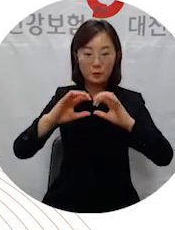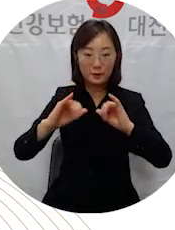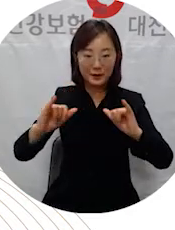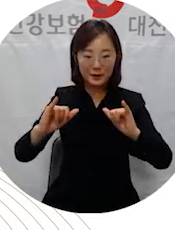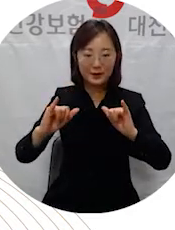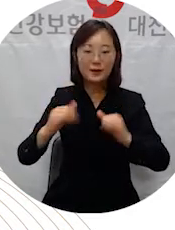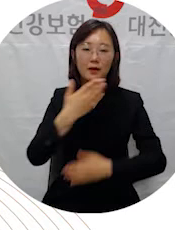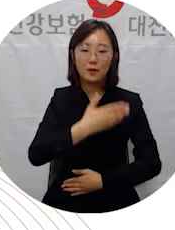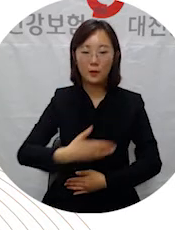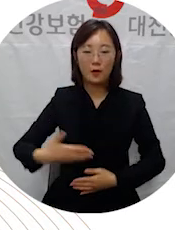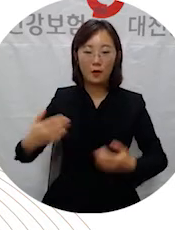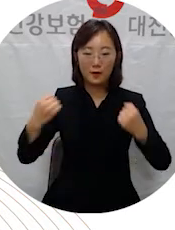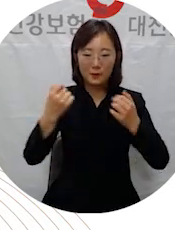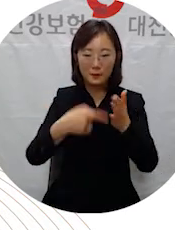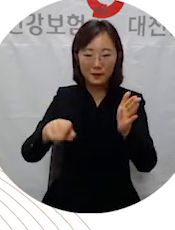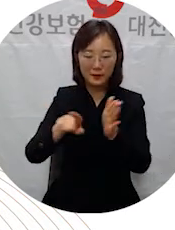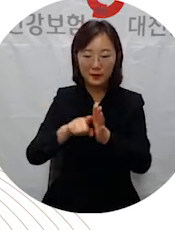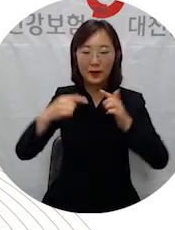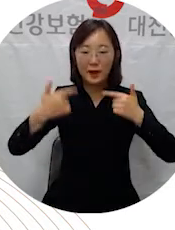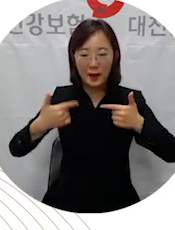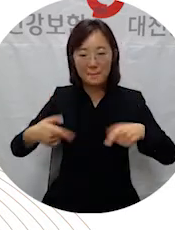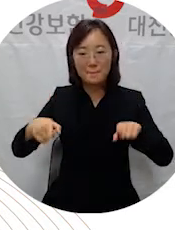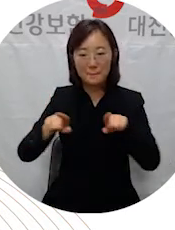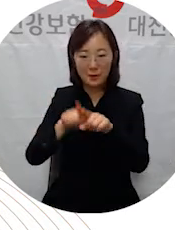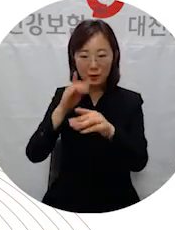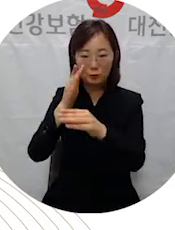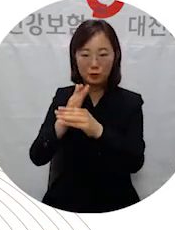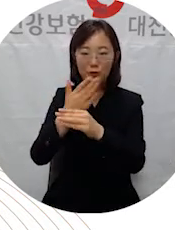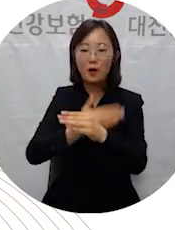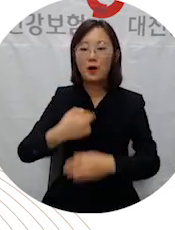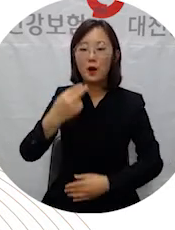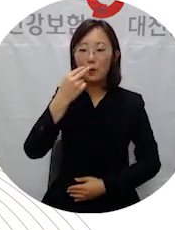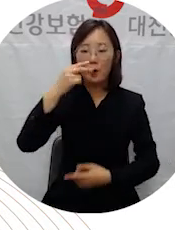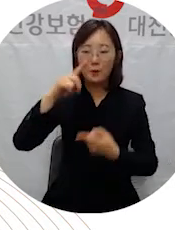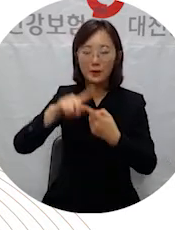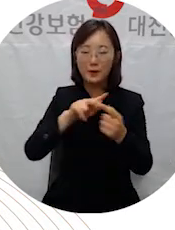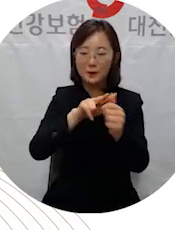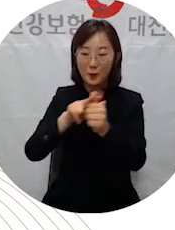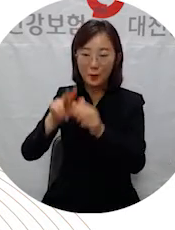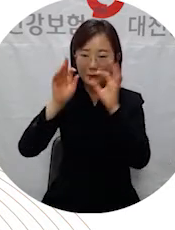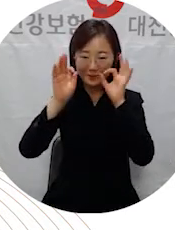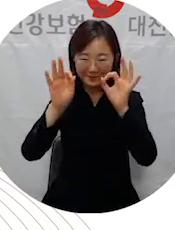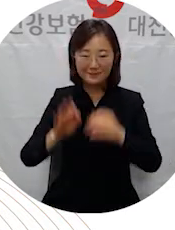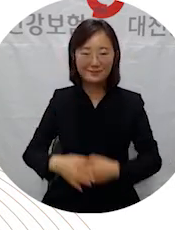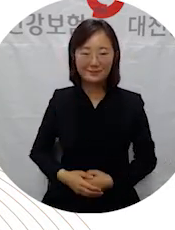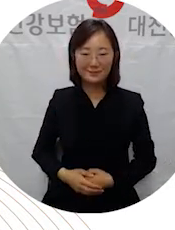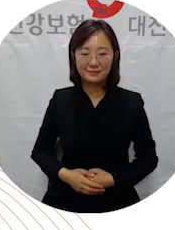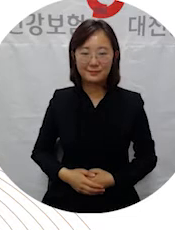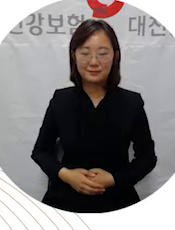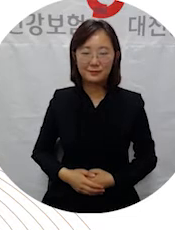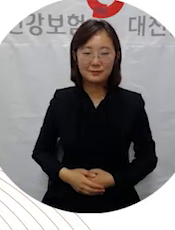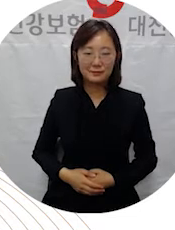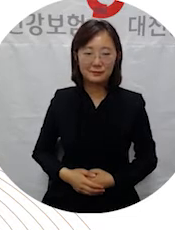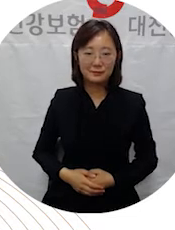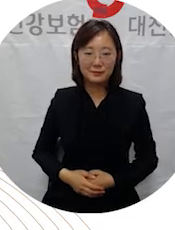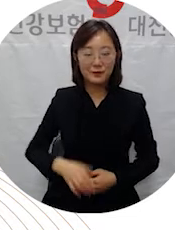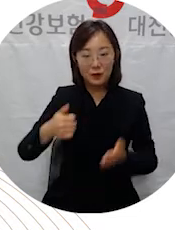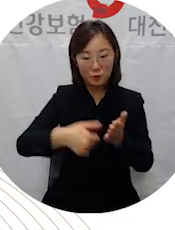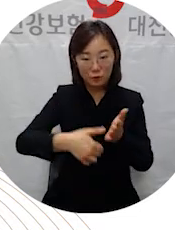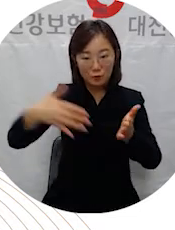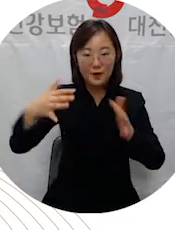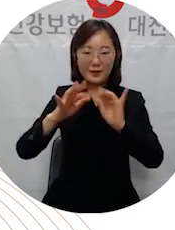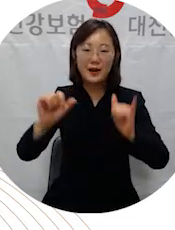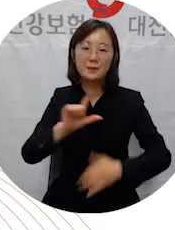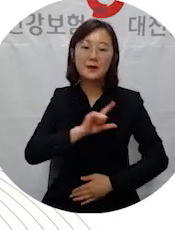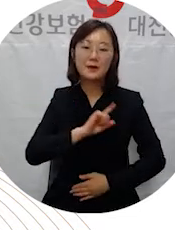국민의 건강을 위하여 언제나 함께해온 건강보험에 대해 알아보는 시간을 가지고자 합니다. 베버리지